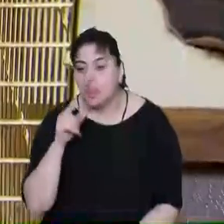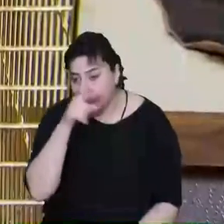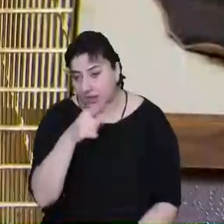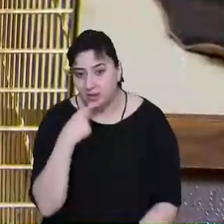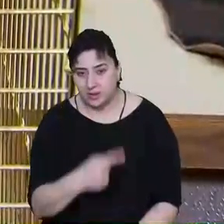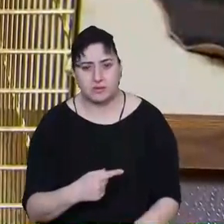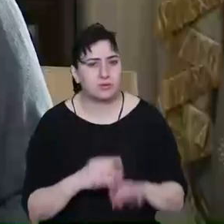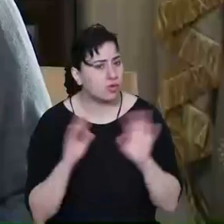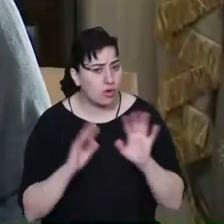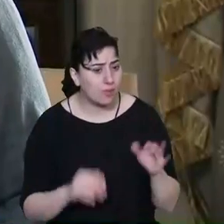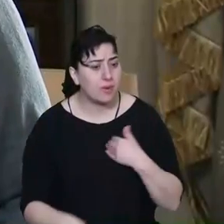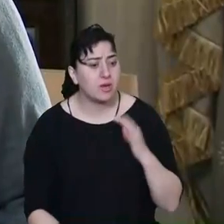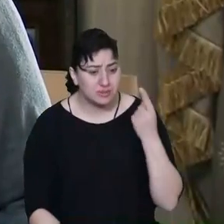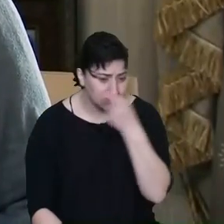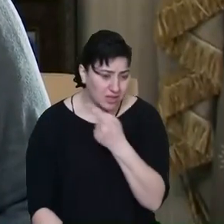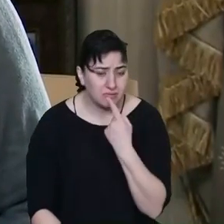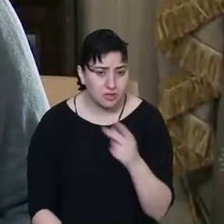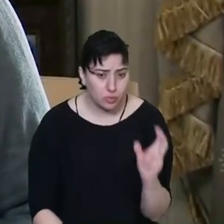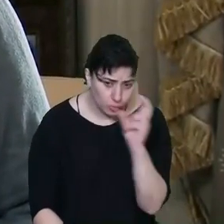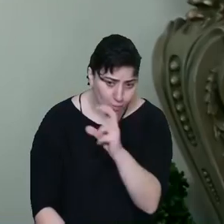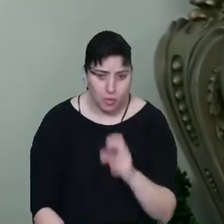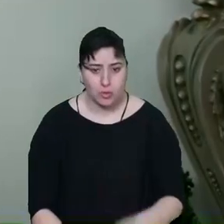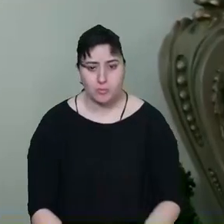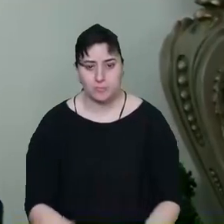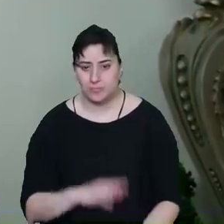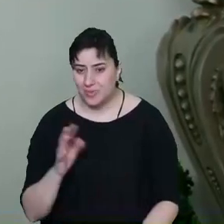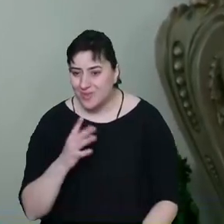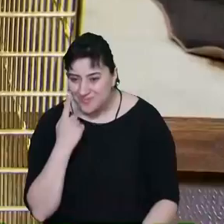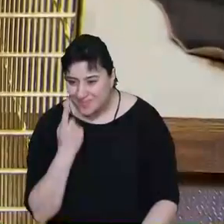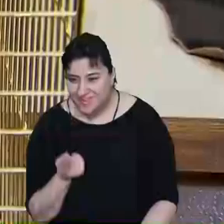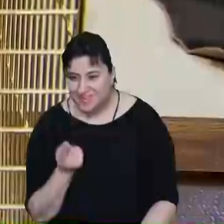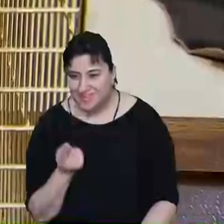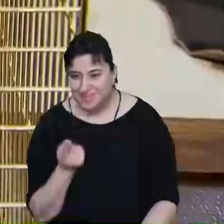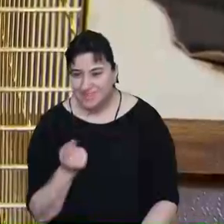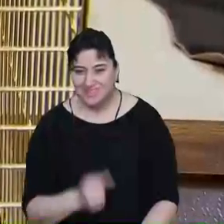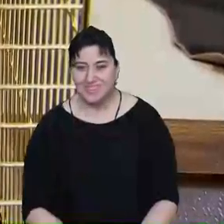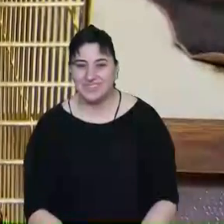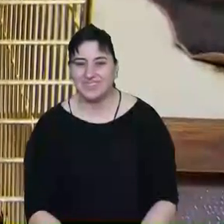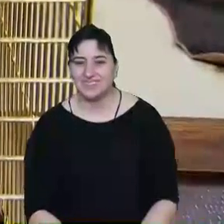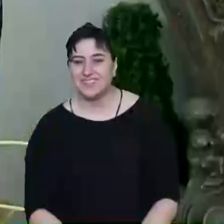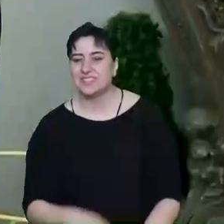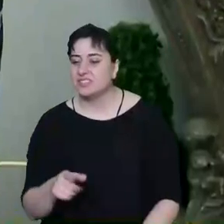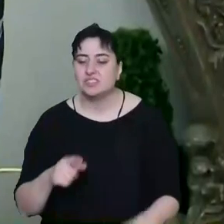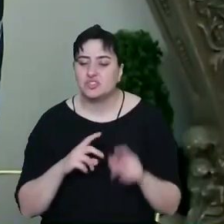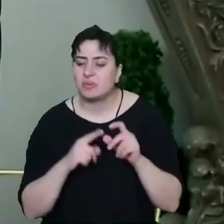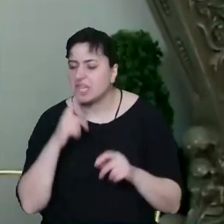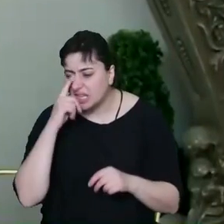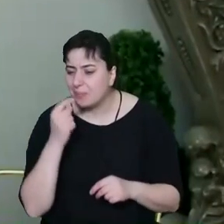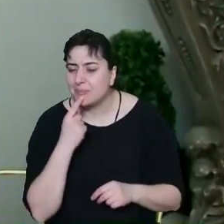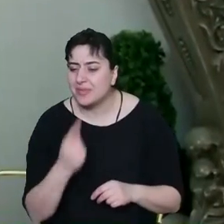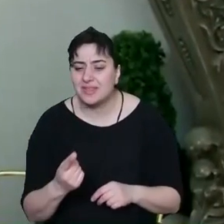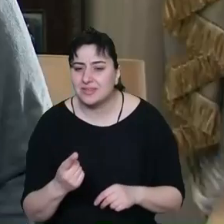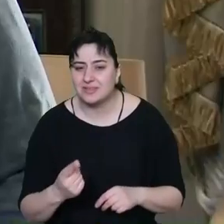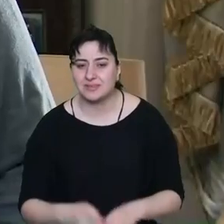dedi. Nereye bade dedi? Sağ dedi işte. Görmedin mi? Koca sağa bakıyordu. Baksana. Kime dedin şapşal diye? Kime